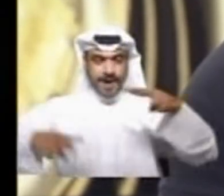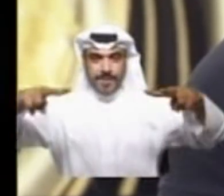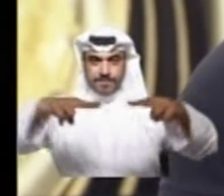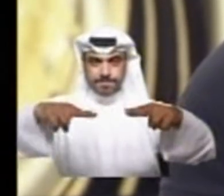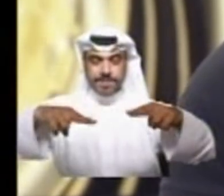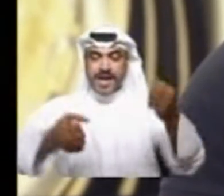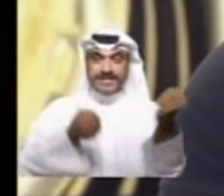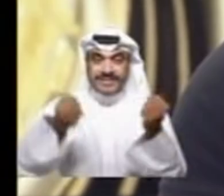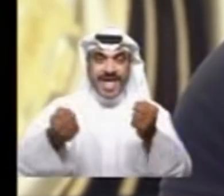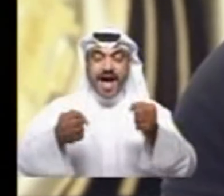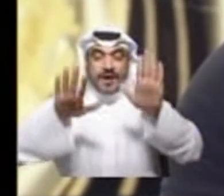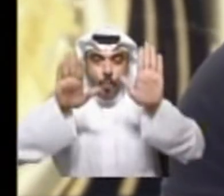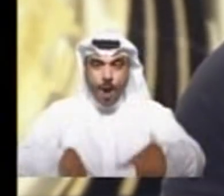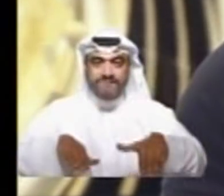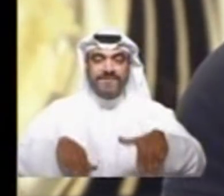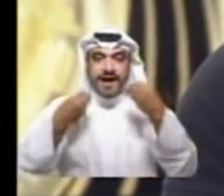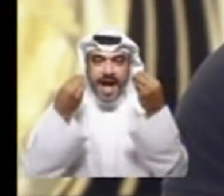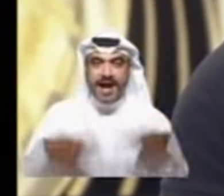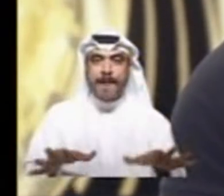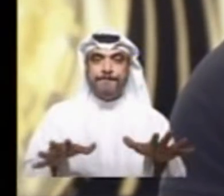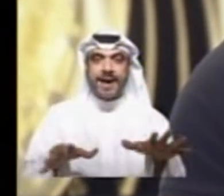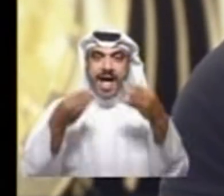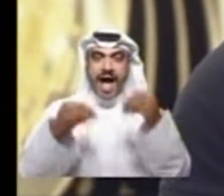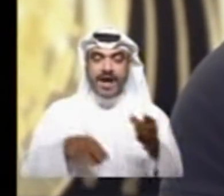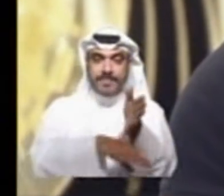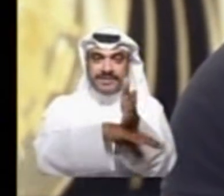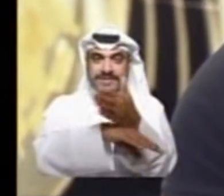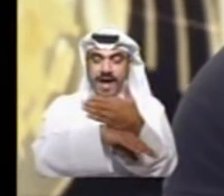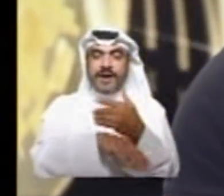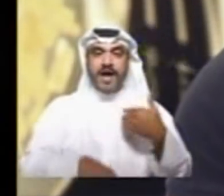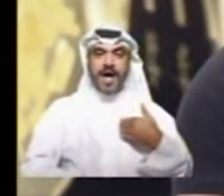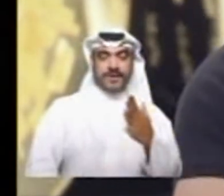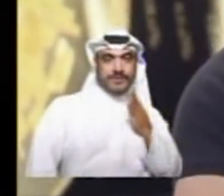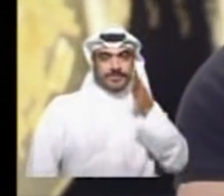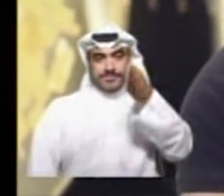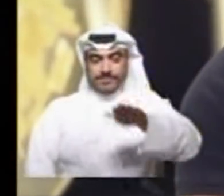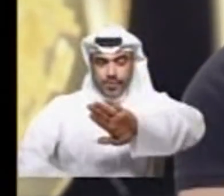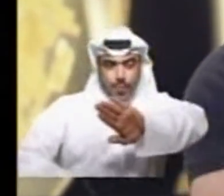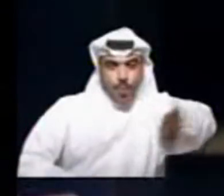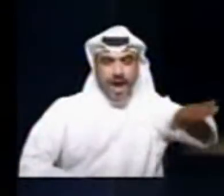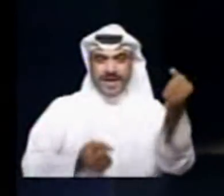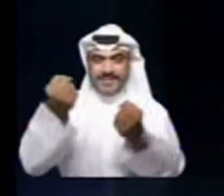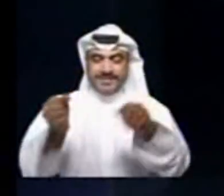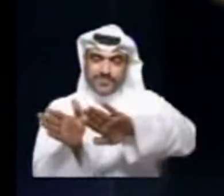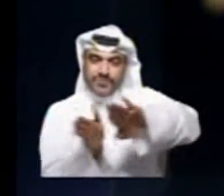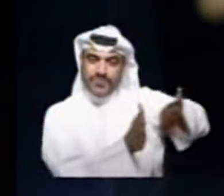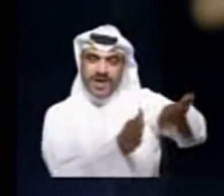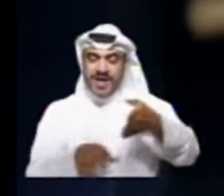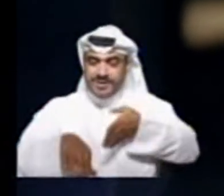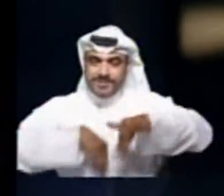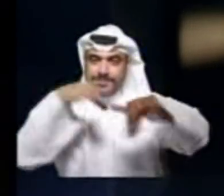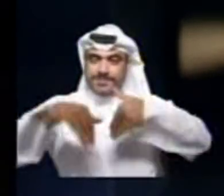سيارة عالقة في وسط الطريق، دورية المرور تأخرت مثلا في الوصول، نقدر نحن نوخر السيارة عن طريق نساعد في حركة السير.